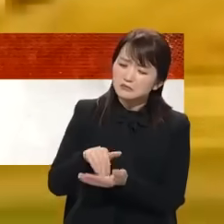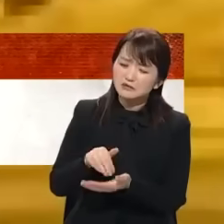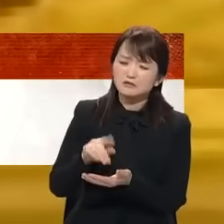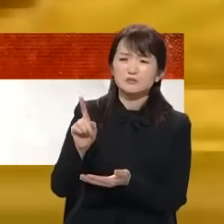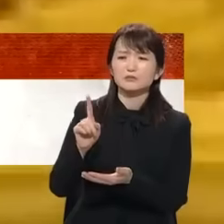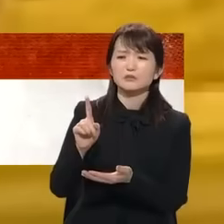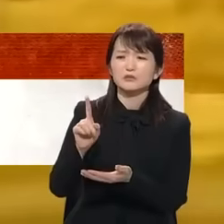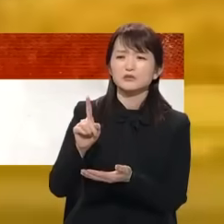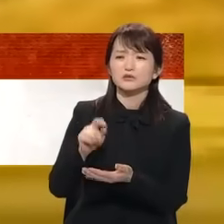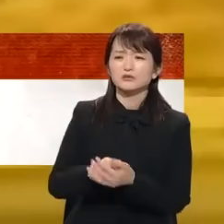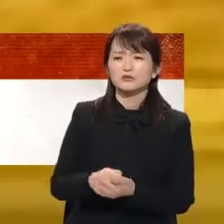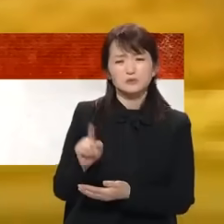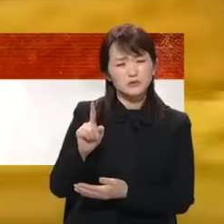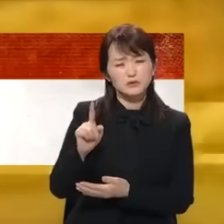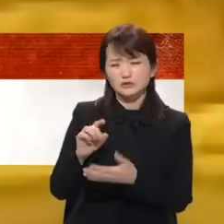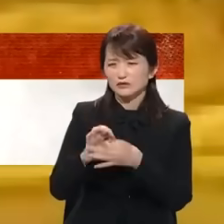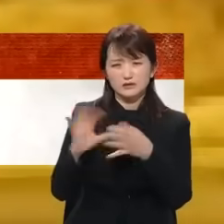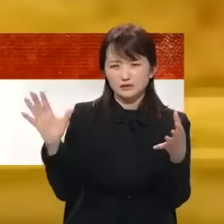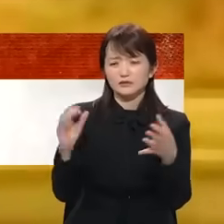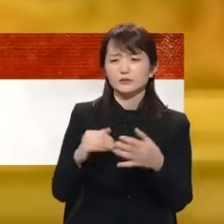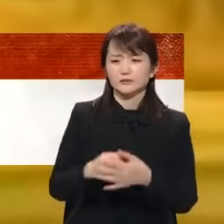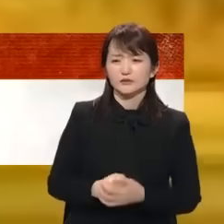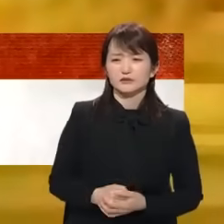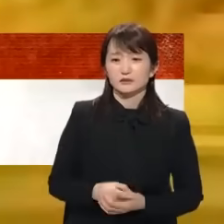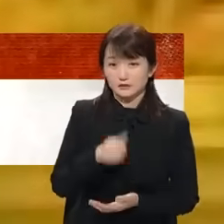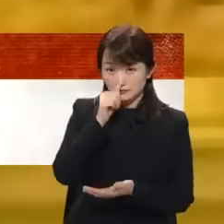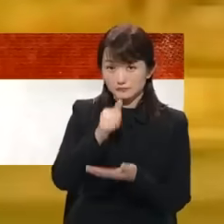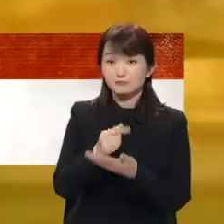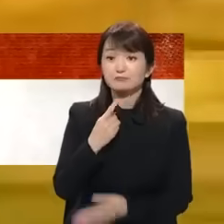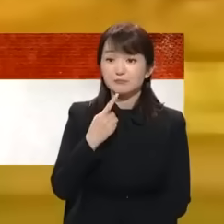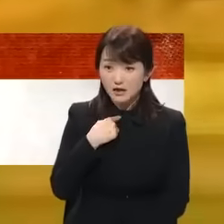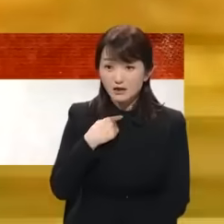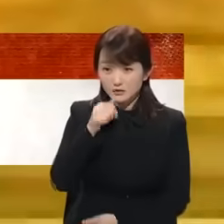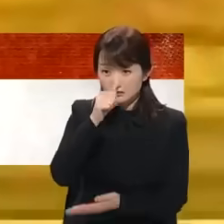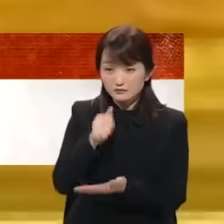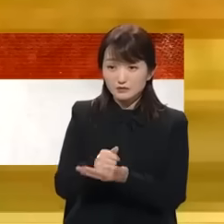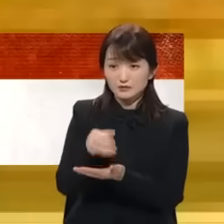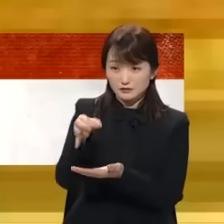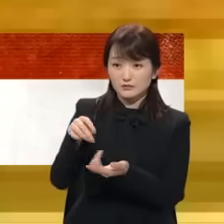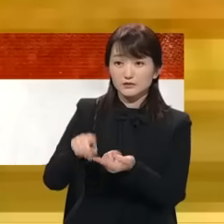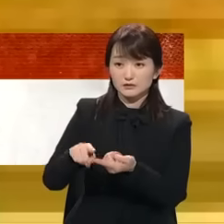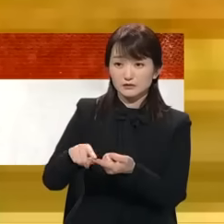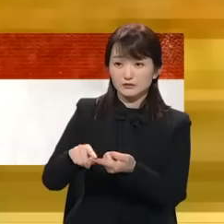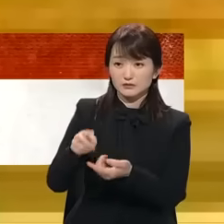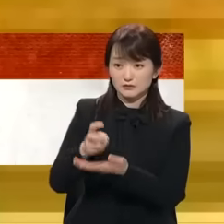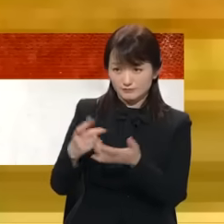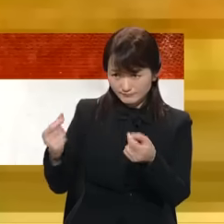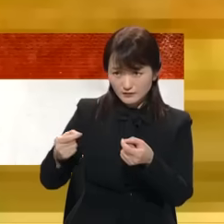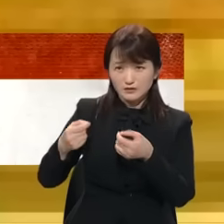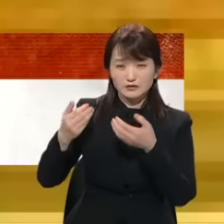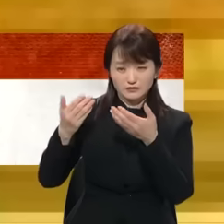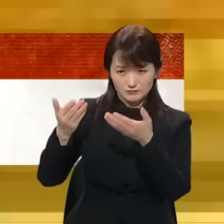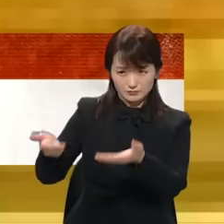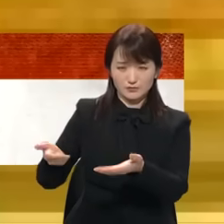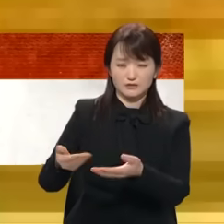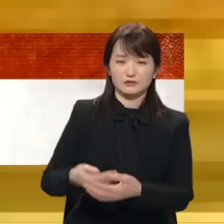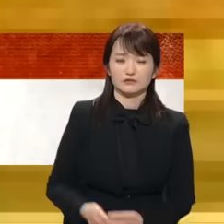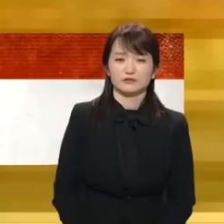거 하든 뭐 뭘 하든간에 알겠고 죄를 지었으니 죄값을 그냥 정당하게 받아라라는